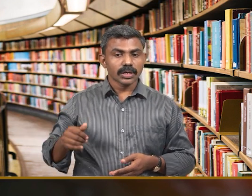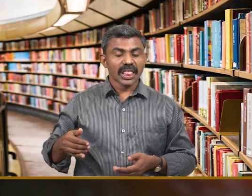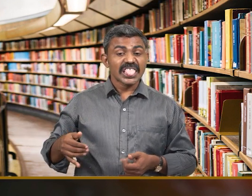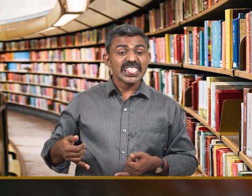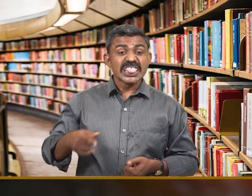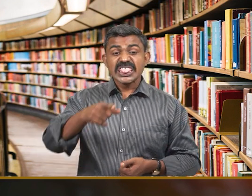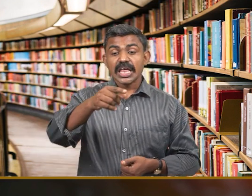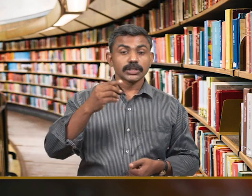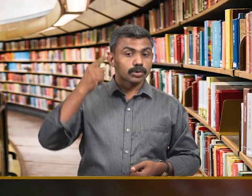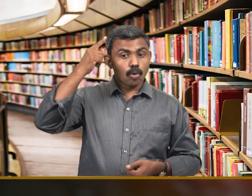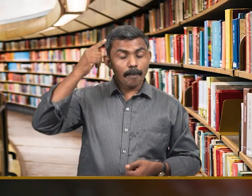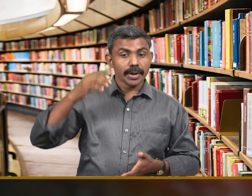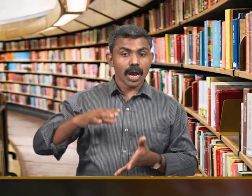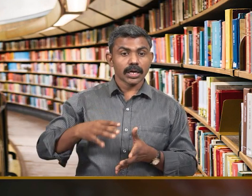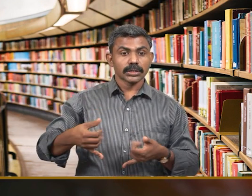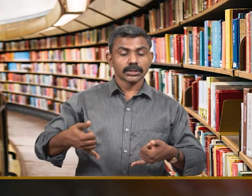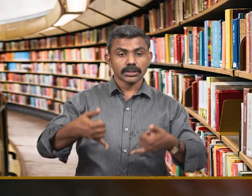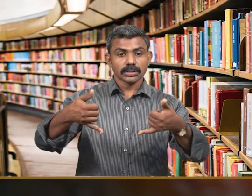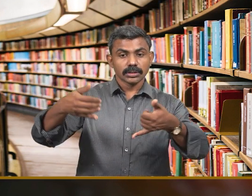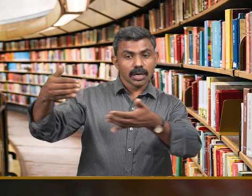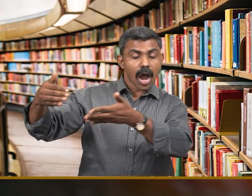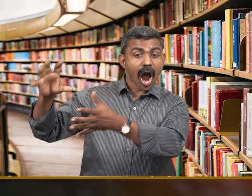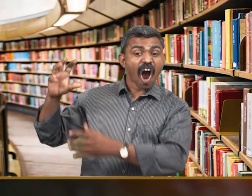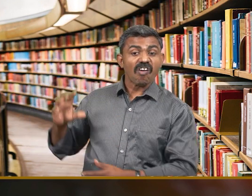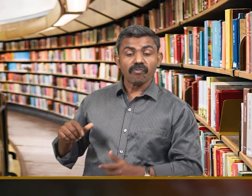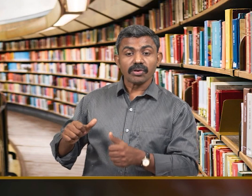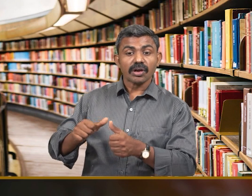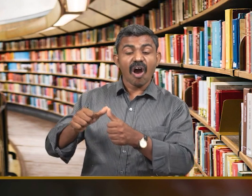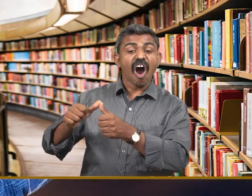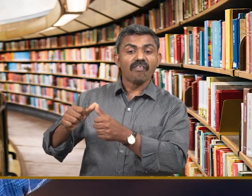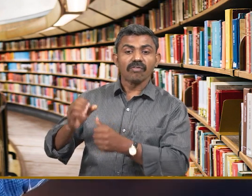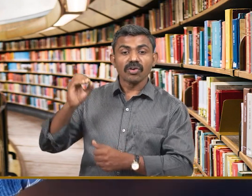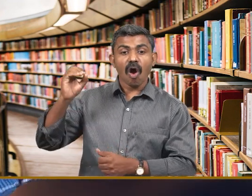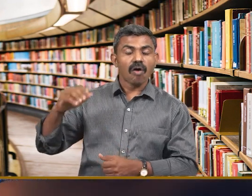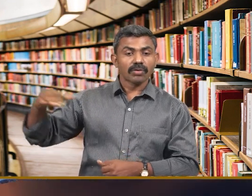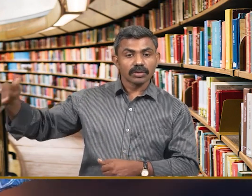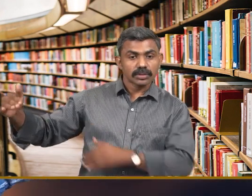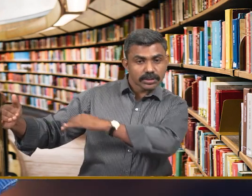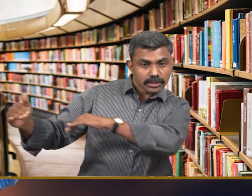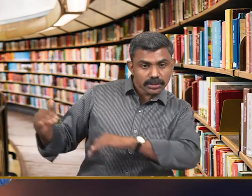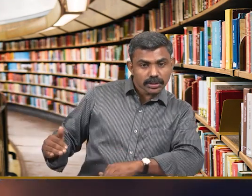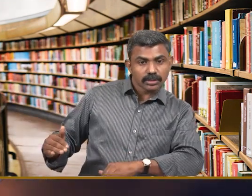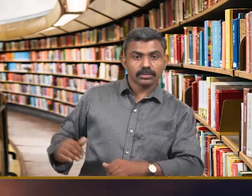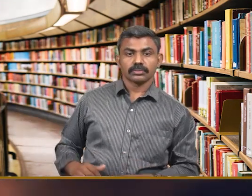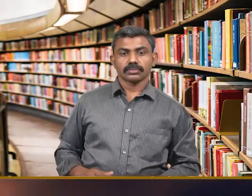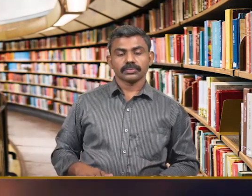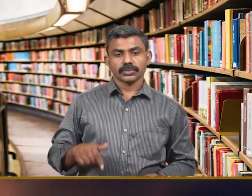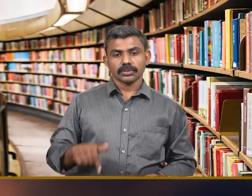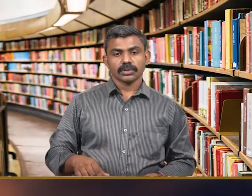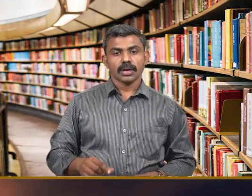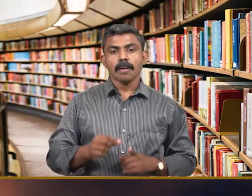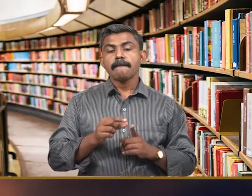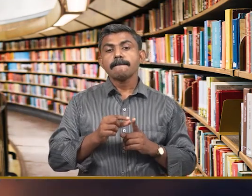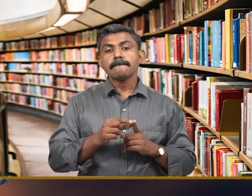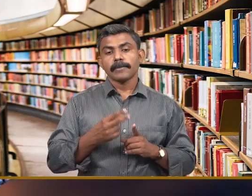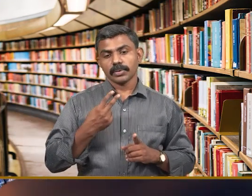மீது படையெடுக்கிறார். இந்த எத்தியோப்பியா எங்கே இருக்குன்னா ஆப்பிரிக்காவில் ஒரு முக்கியமான நாடு அது. ஸோ சரி மாணவர்களே, இதுவரை பாசிசத்தை பற்றி பார்த்தோம்,